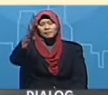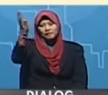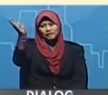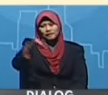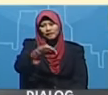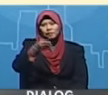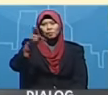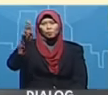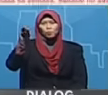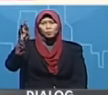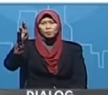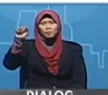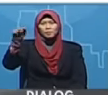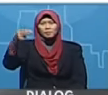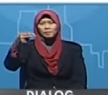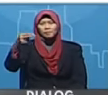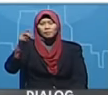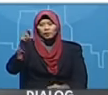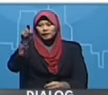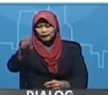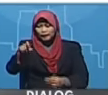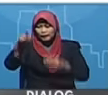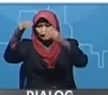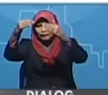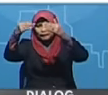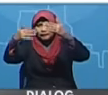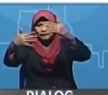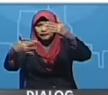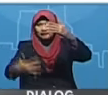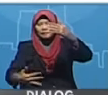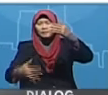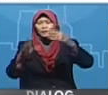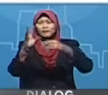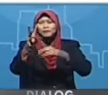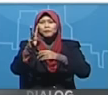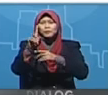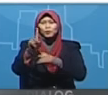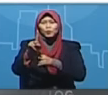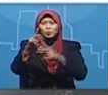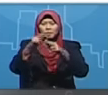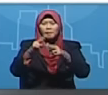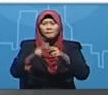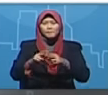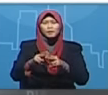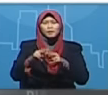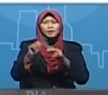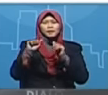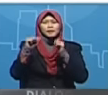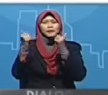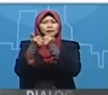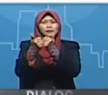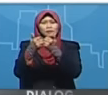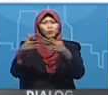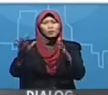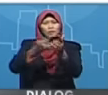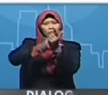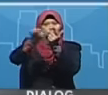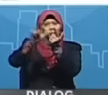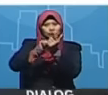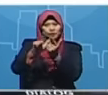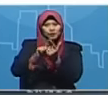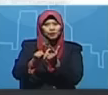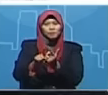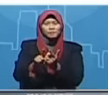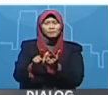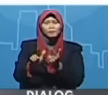jawhar.gov.my/umrah. Ya, dan di situ anda klik dan dapat 61 nama-nama agensi yang telah pun diluluskan. Jadi